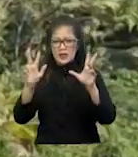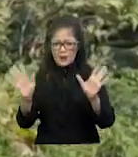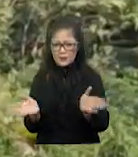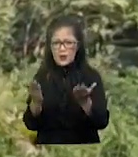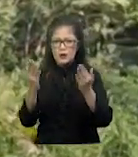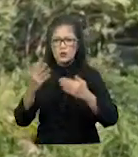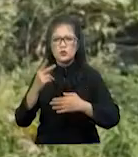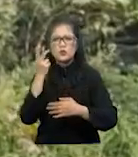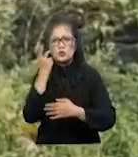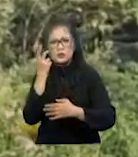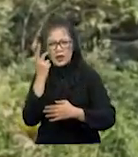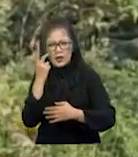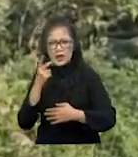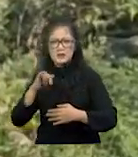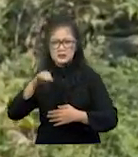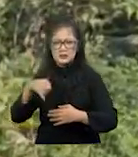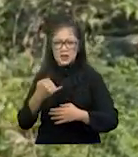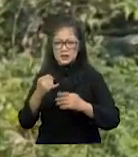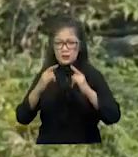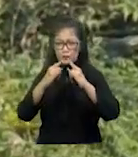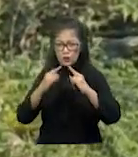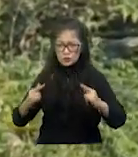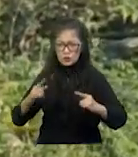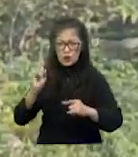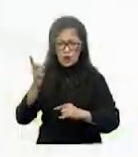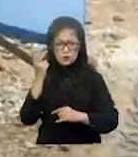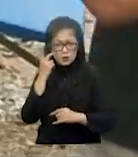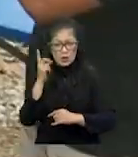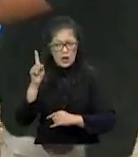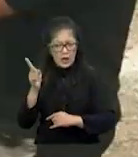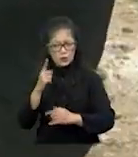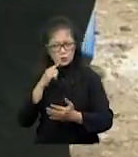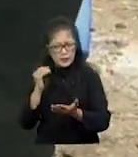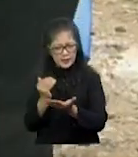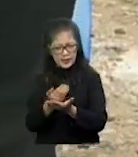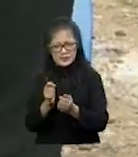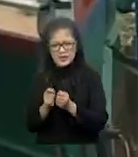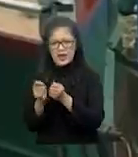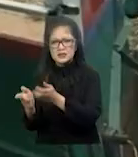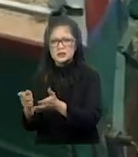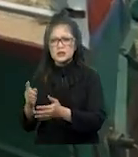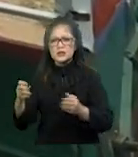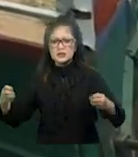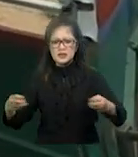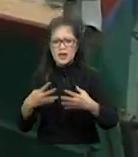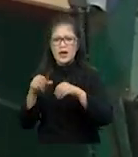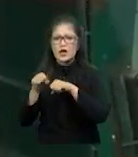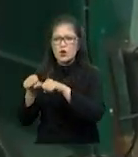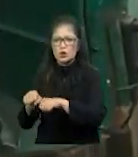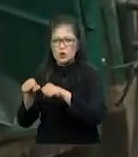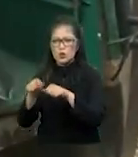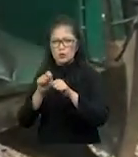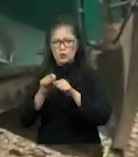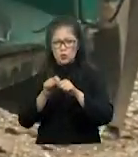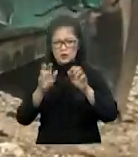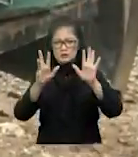perhatian kepada para penjaga yang akan bertugas nantinya. Kecelakaan odong-odong tertabrak kereta api menyebabkan 9 penumpang